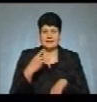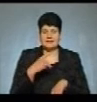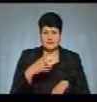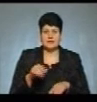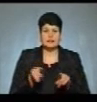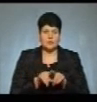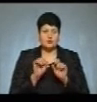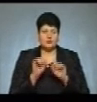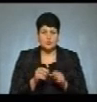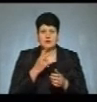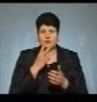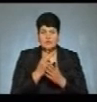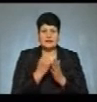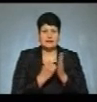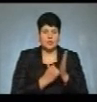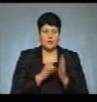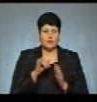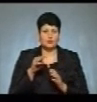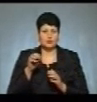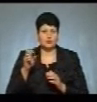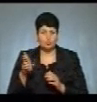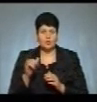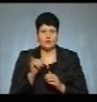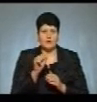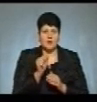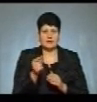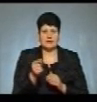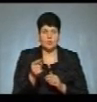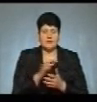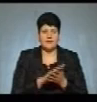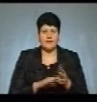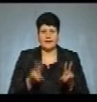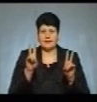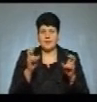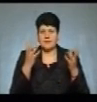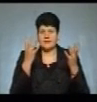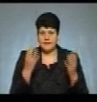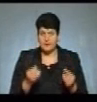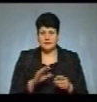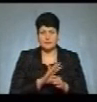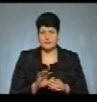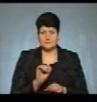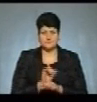випуски ви можете переглянути на каналі YouTube UA Тернопіль. Далі в ефірі тема дня. Не перемикайте.